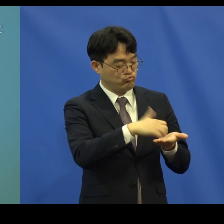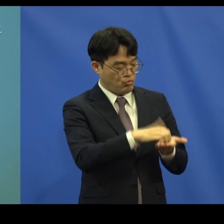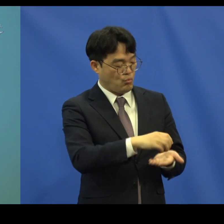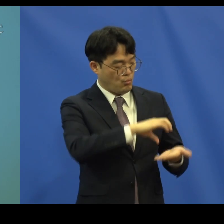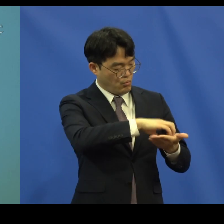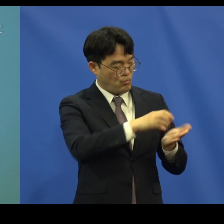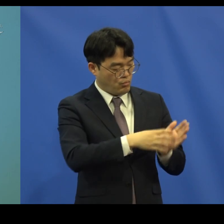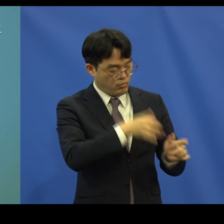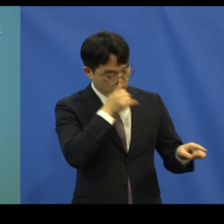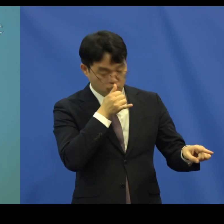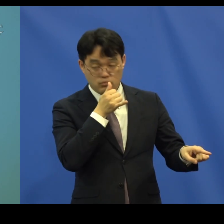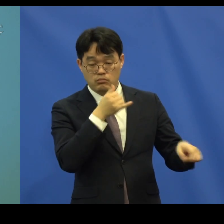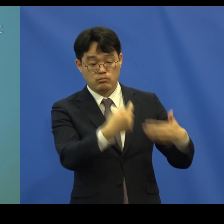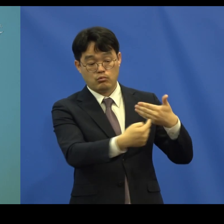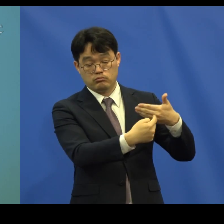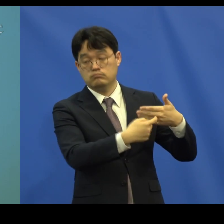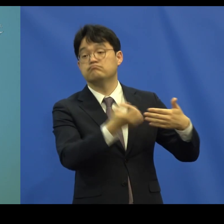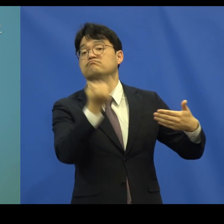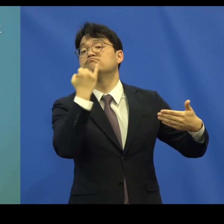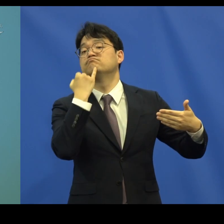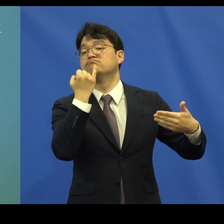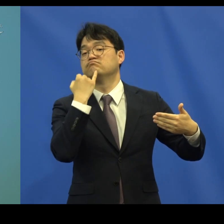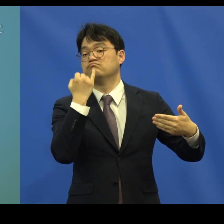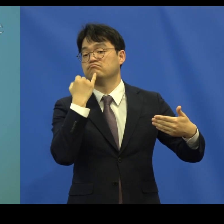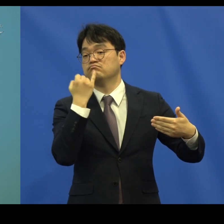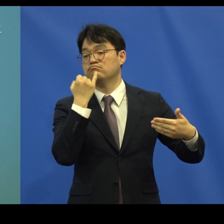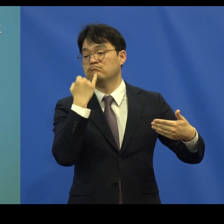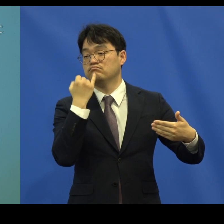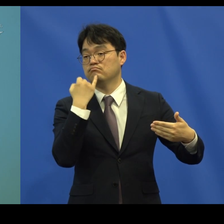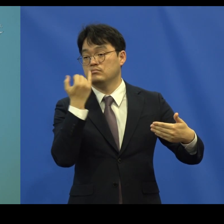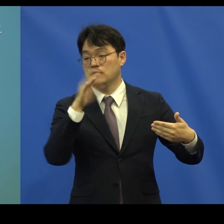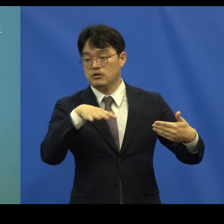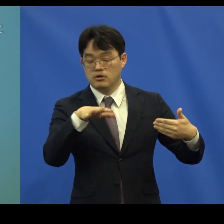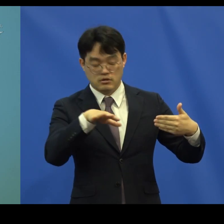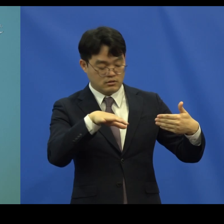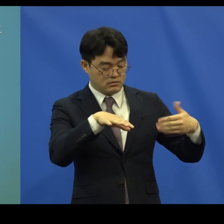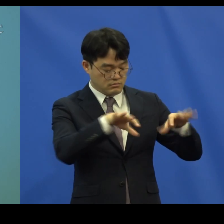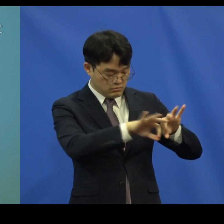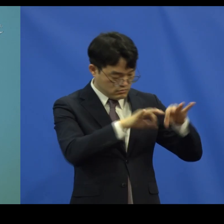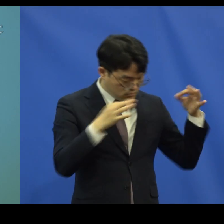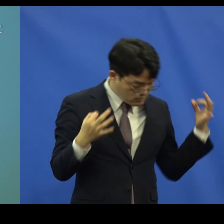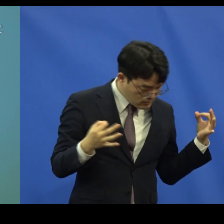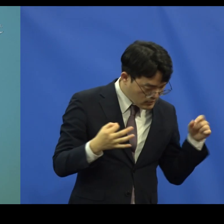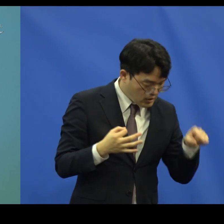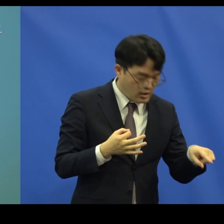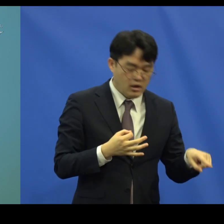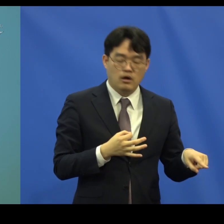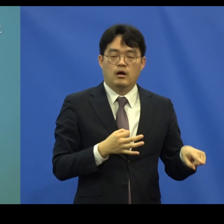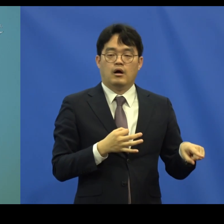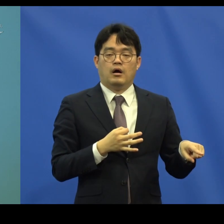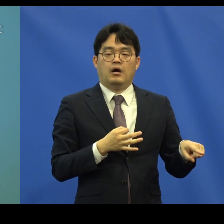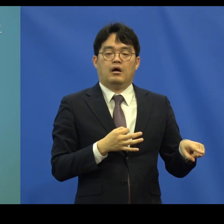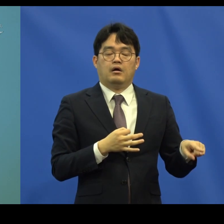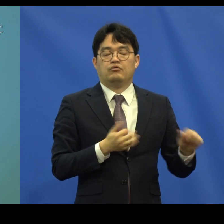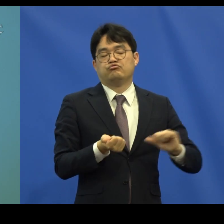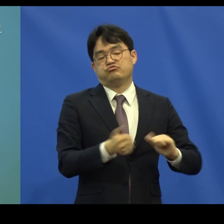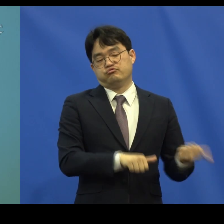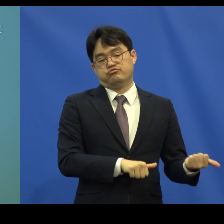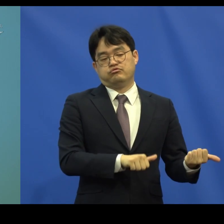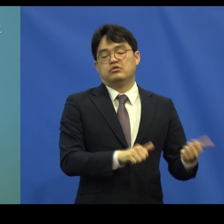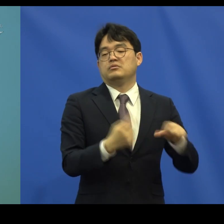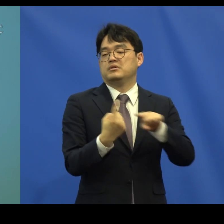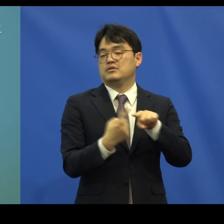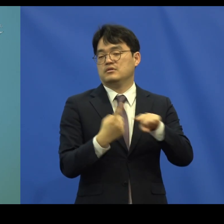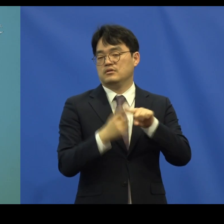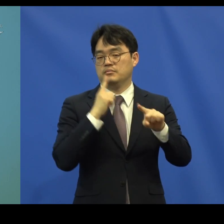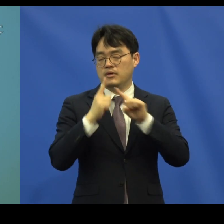그런 교회라는 거죠. 그러니까 죽은 교회를 우리의 눈으로는 판별하기 쉽지 않습니다. 함부로 평가할 수도